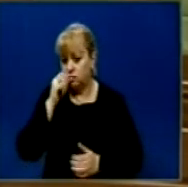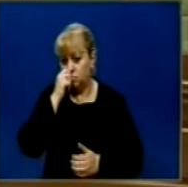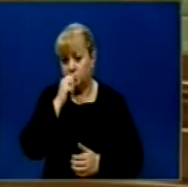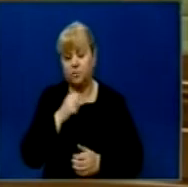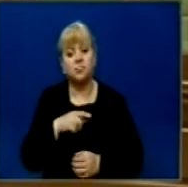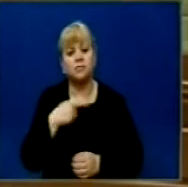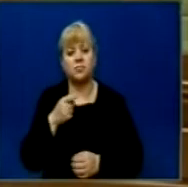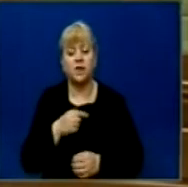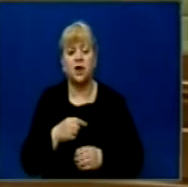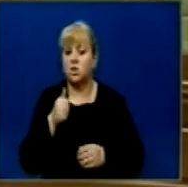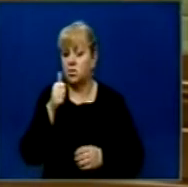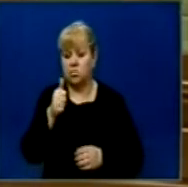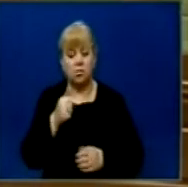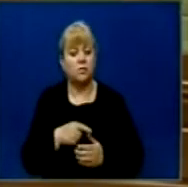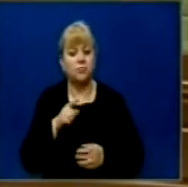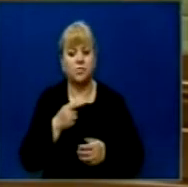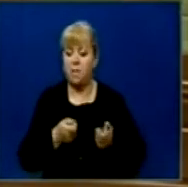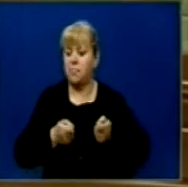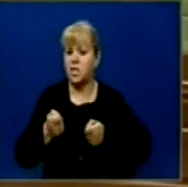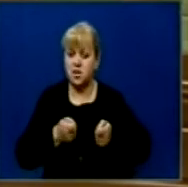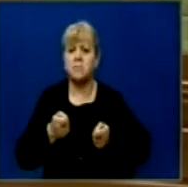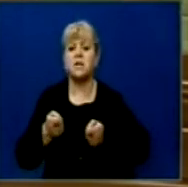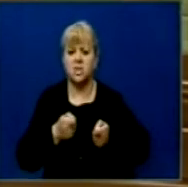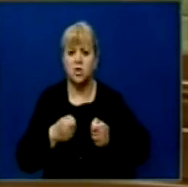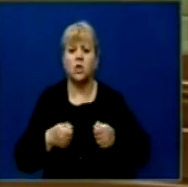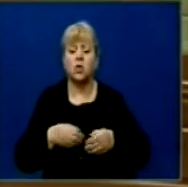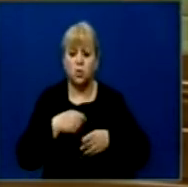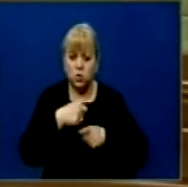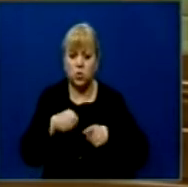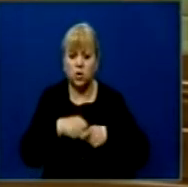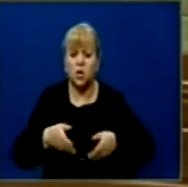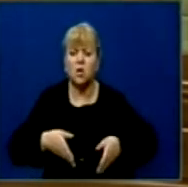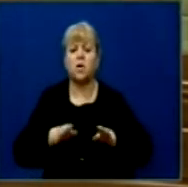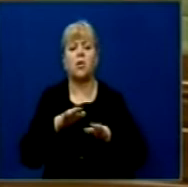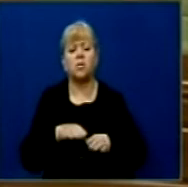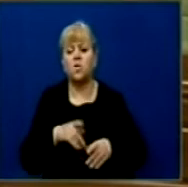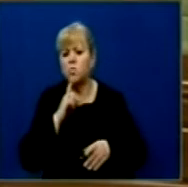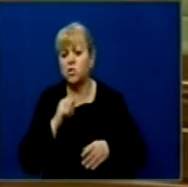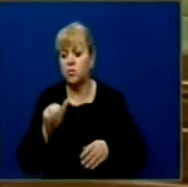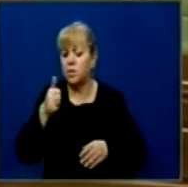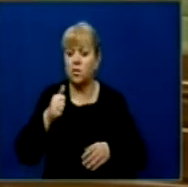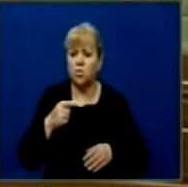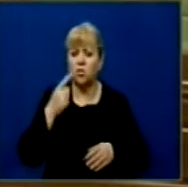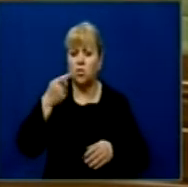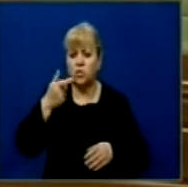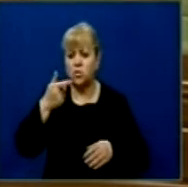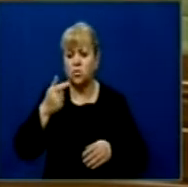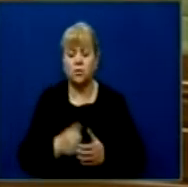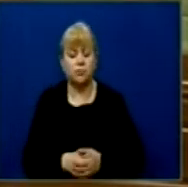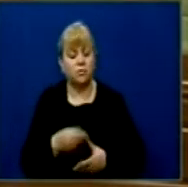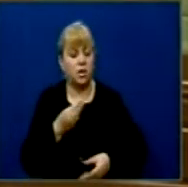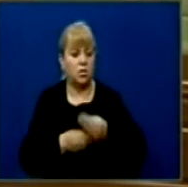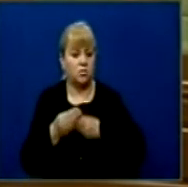si që përmendi Zotit Thoqi, menagjimi, shtrimi rrugve, blokave, kush i ka shtrui pari, kush i dyti. Pra kjo është diskutimi ekonomik të